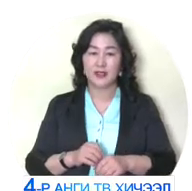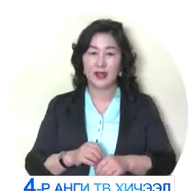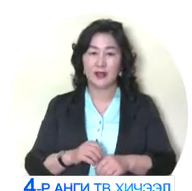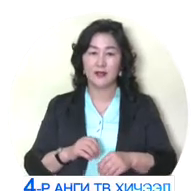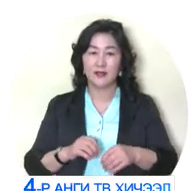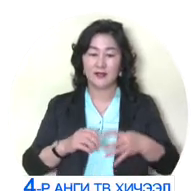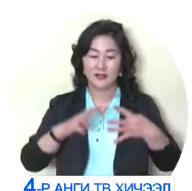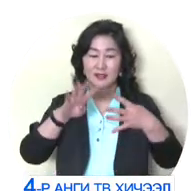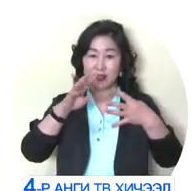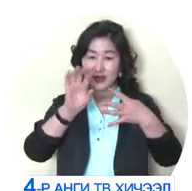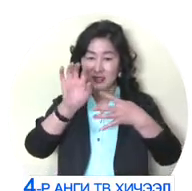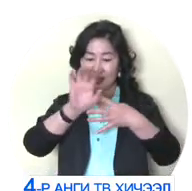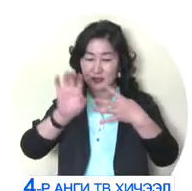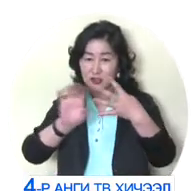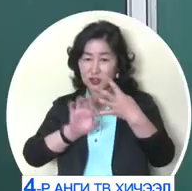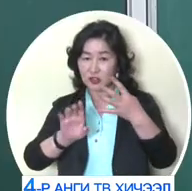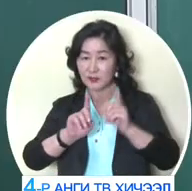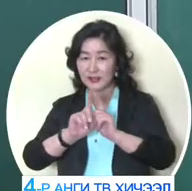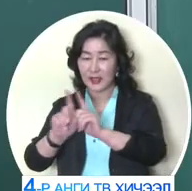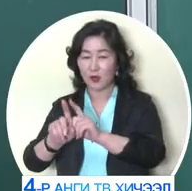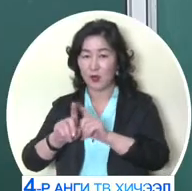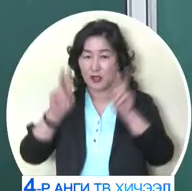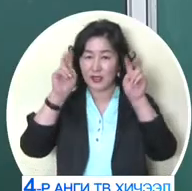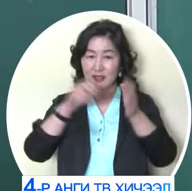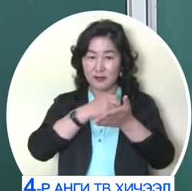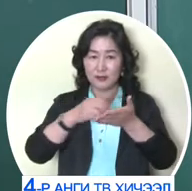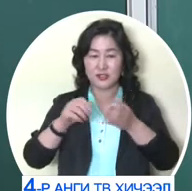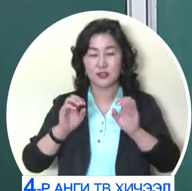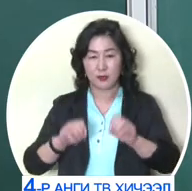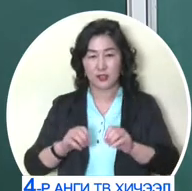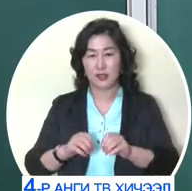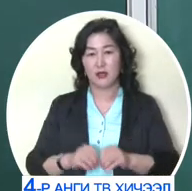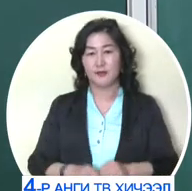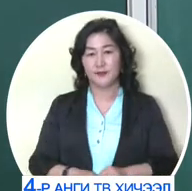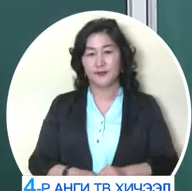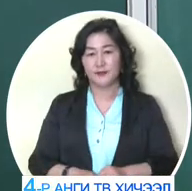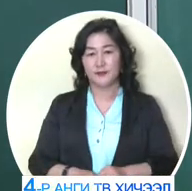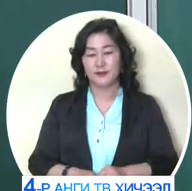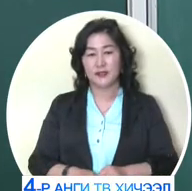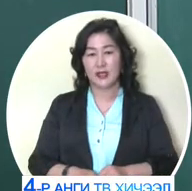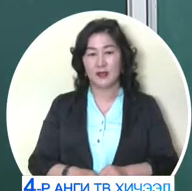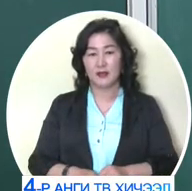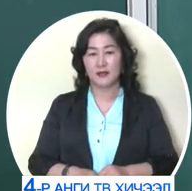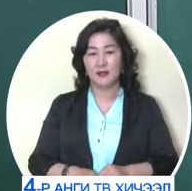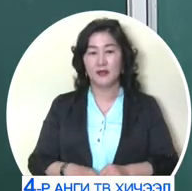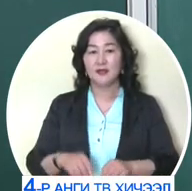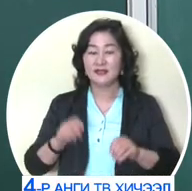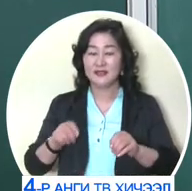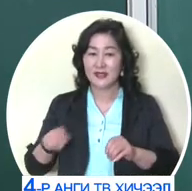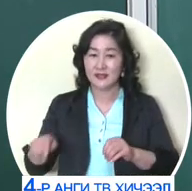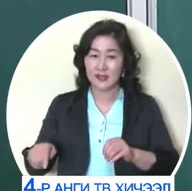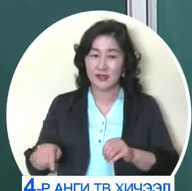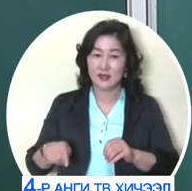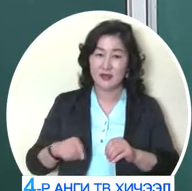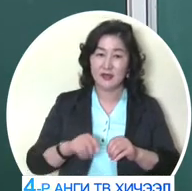бичихэд анхаарах нэ. За яг энэхүү их зохиох бүтцийн дагуу нэгэн сурагч өөрийнхөө ирээдүйн тухай их